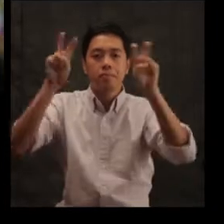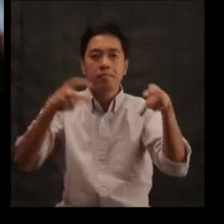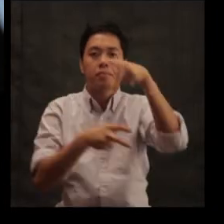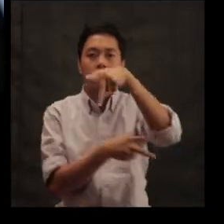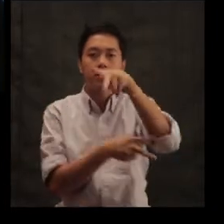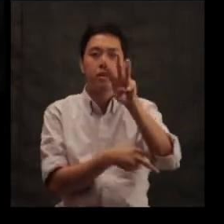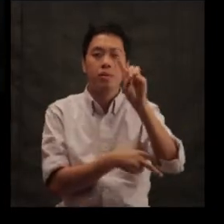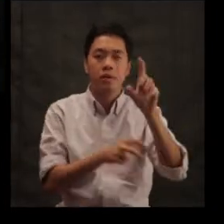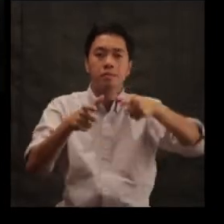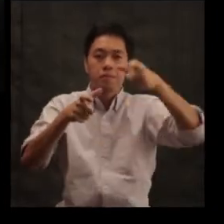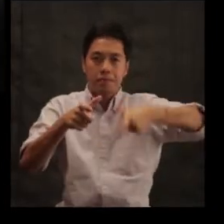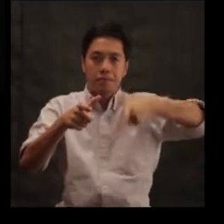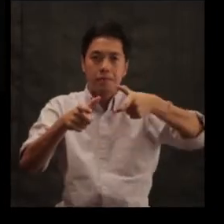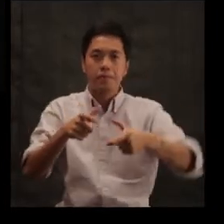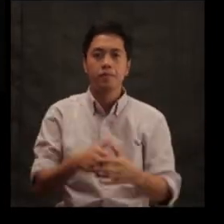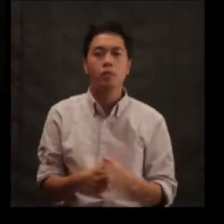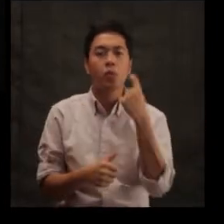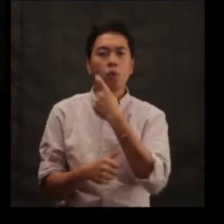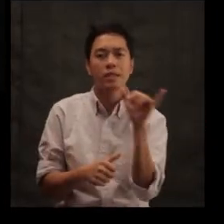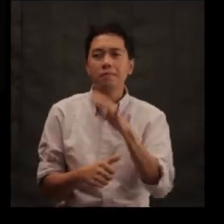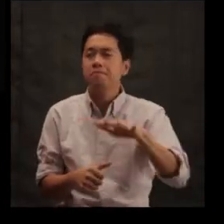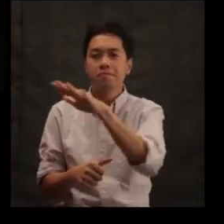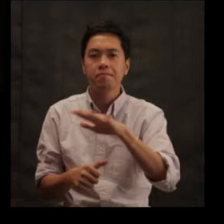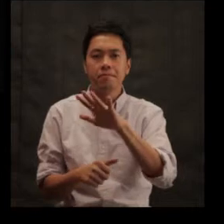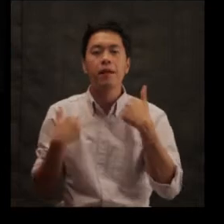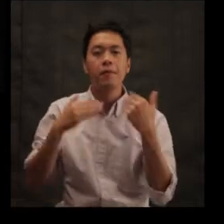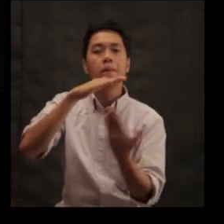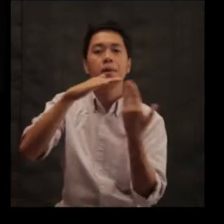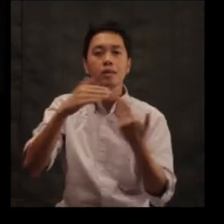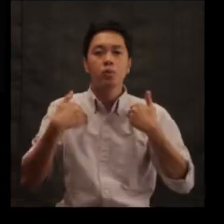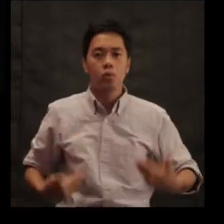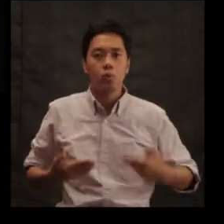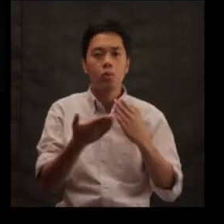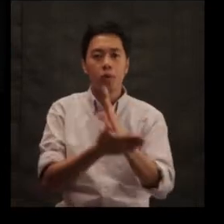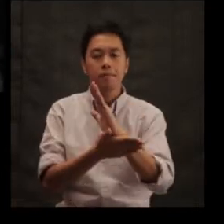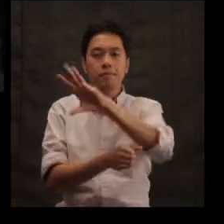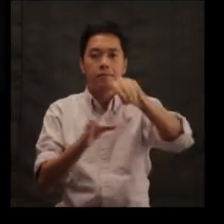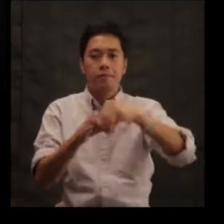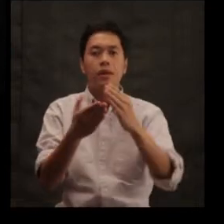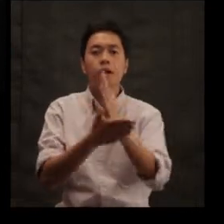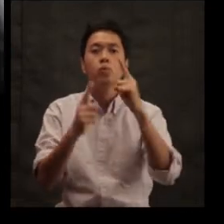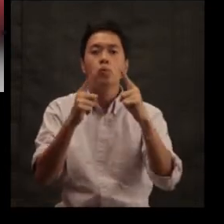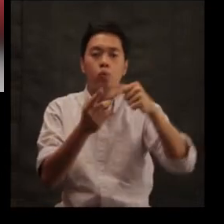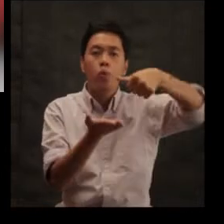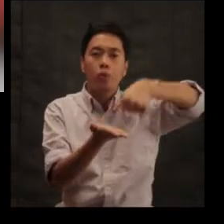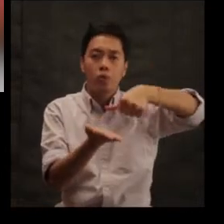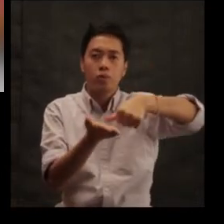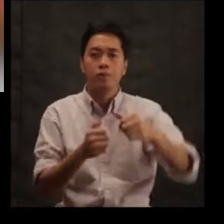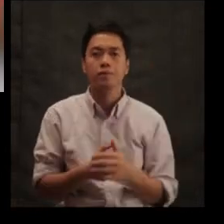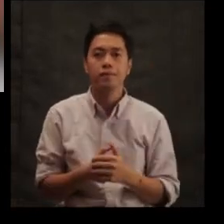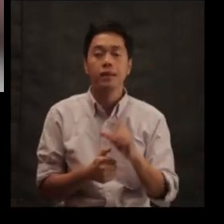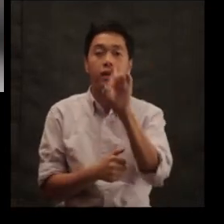with Disabilities, PWD. Tulad nating lahat, ang mga PWD ay may mga karapatan, pati ang